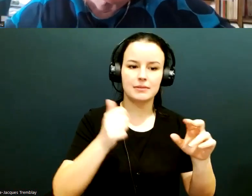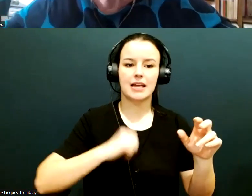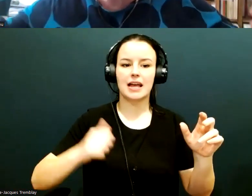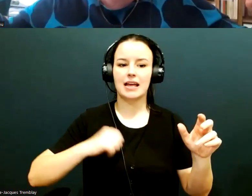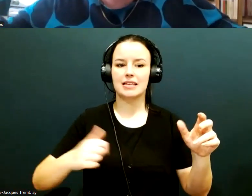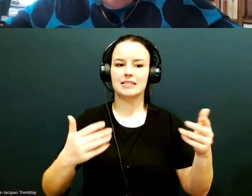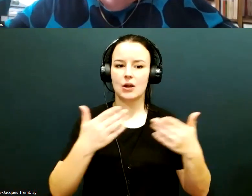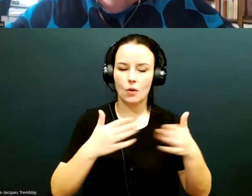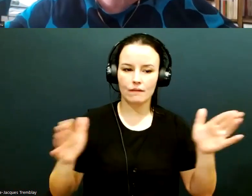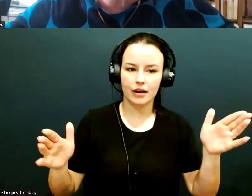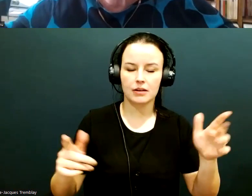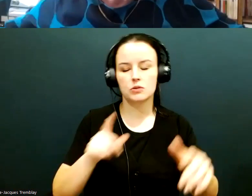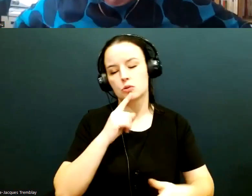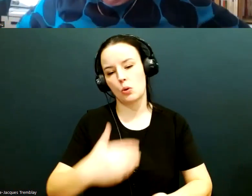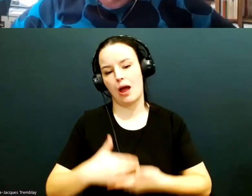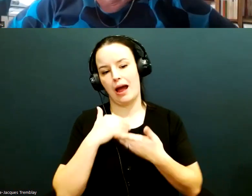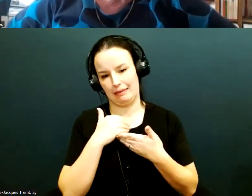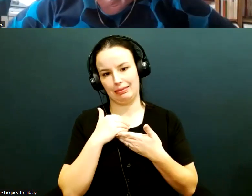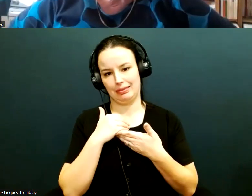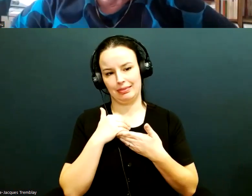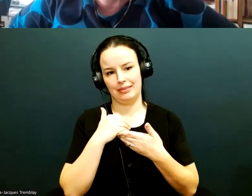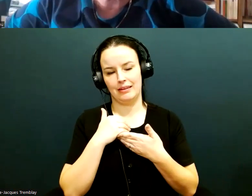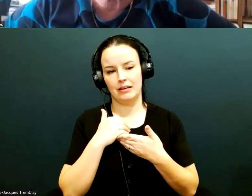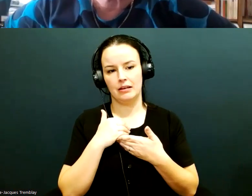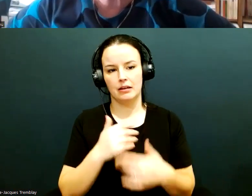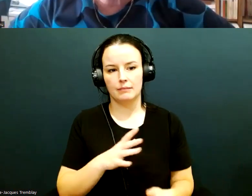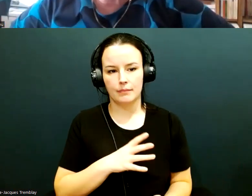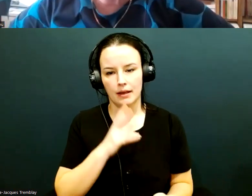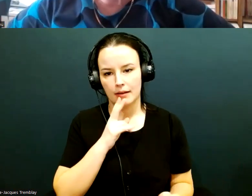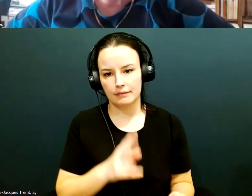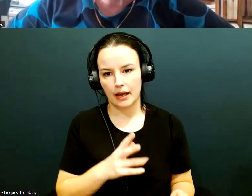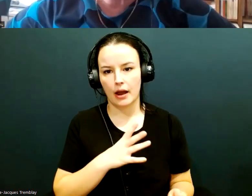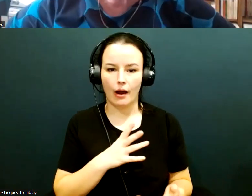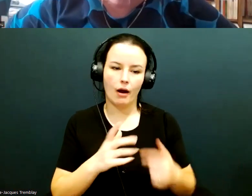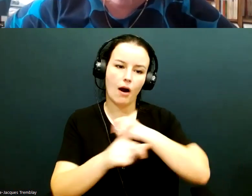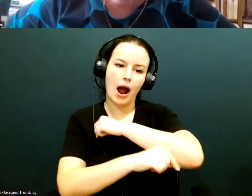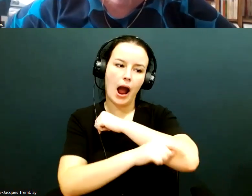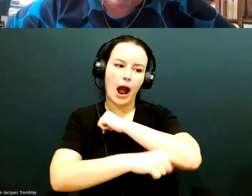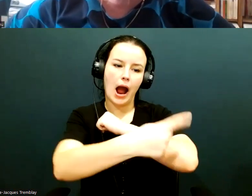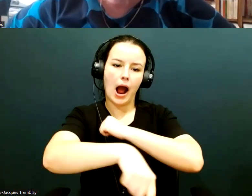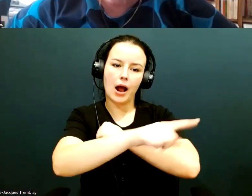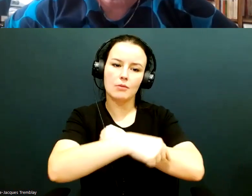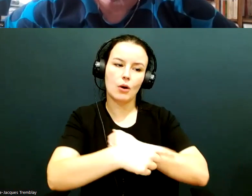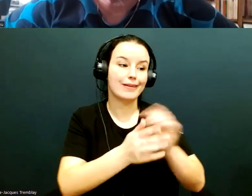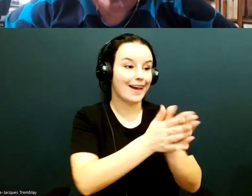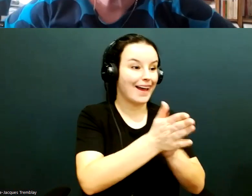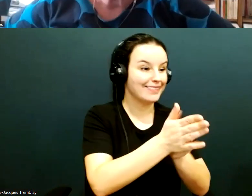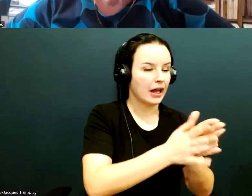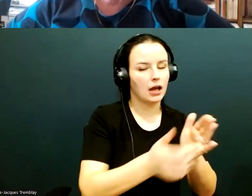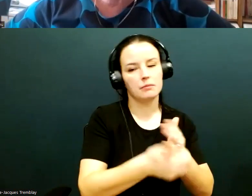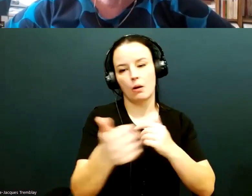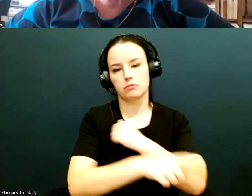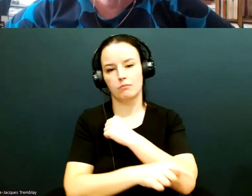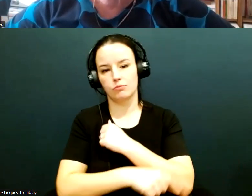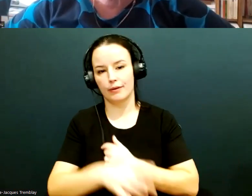résidences, ça nous a énormément aidés. Ceci étant dit, on ne se cachera pas qu'il y a des membres de personnel qui étaient plus intéressés et d'autres moins,